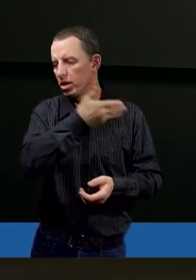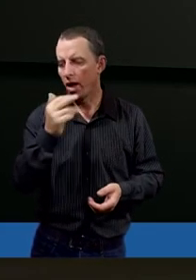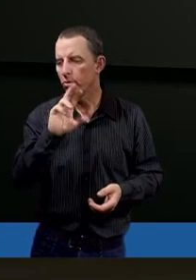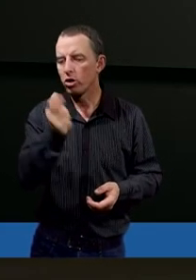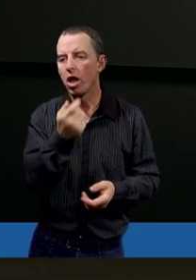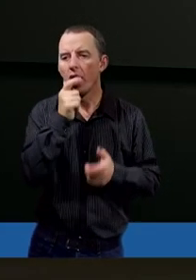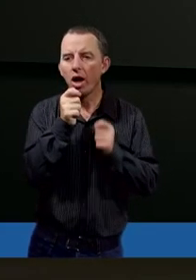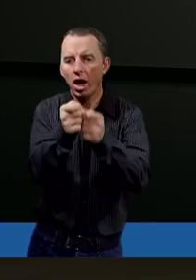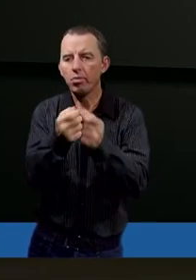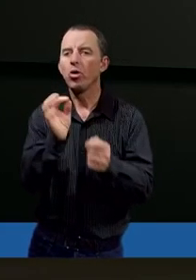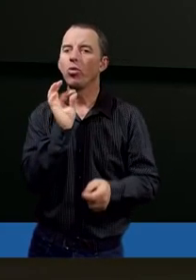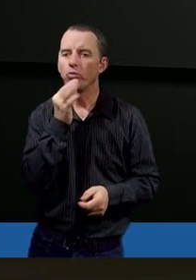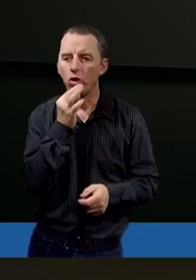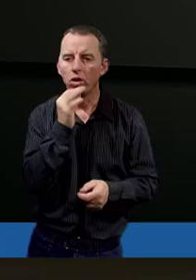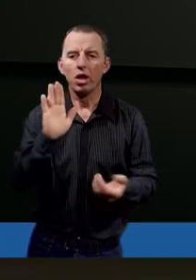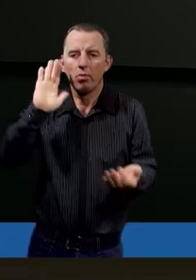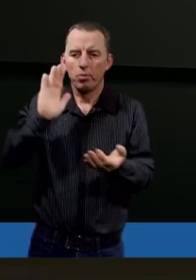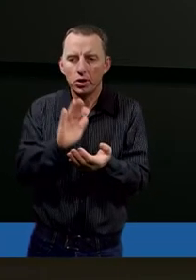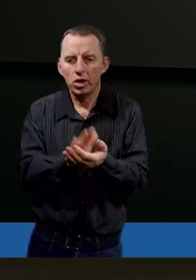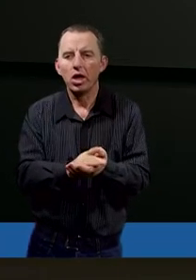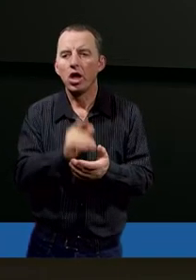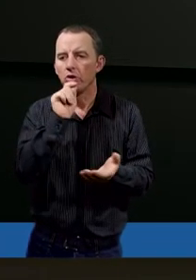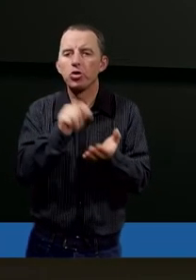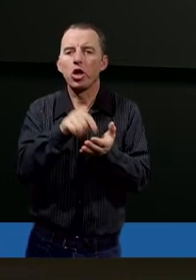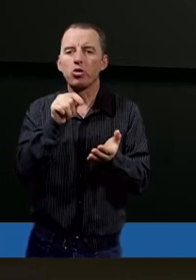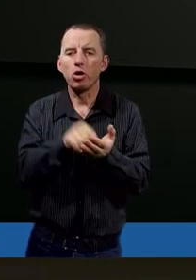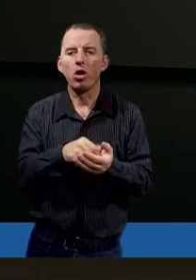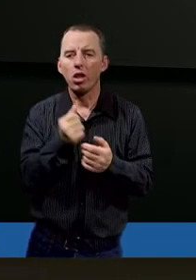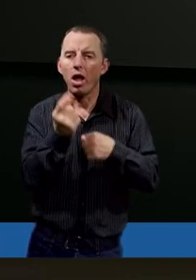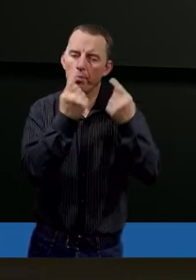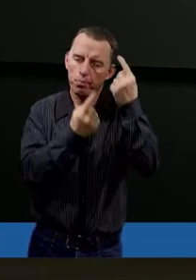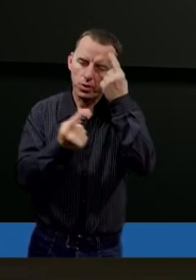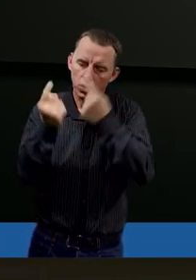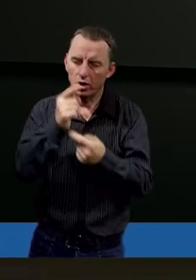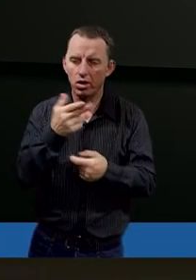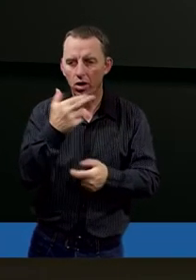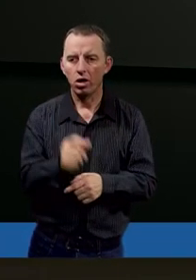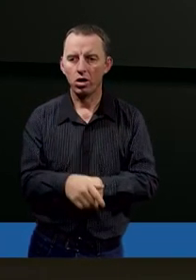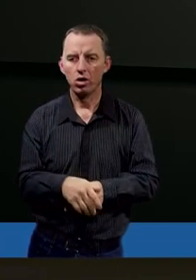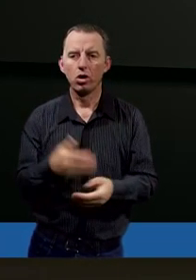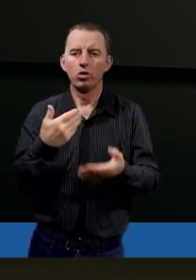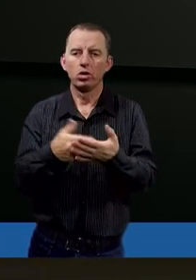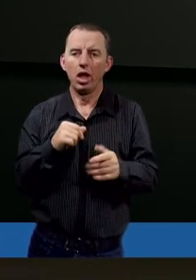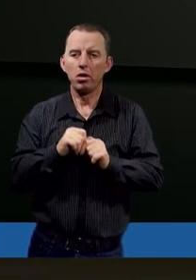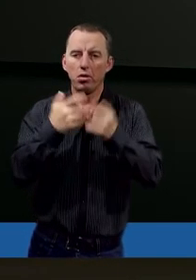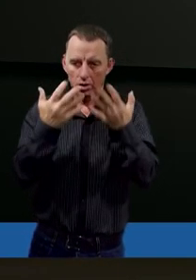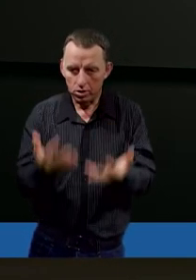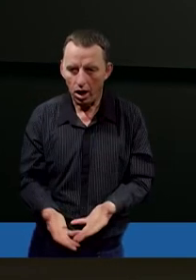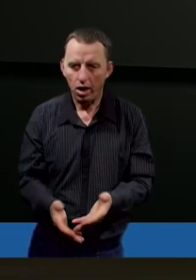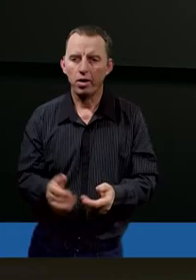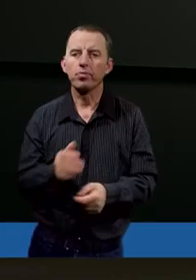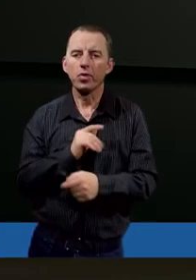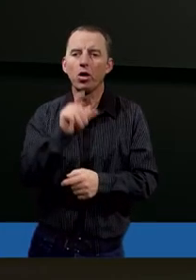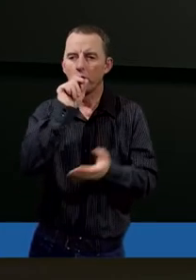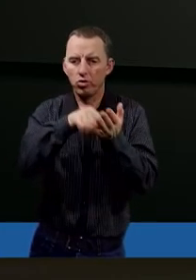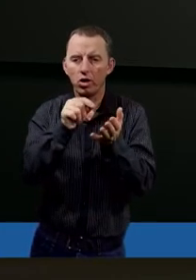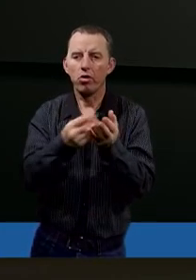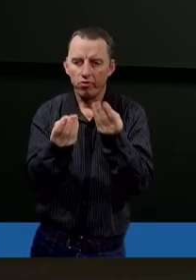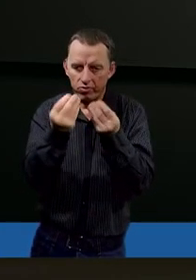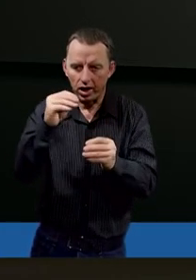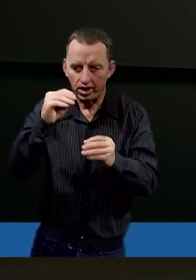czym karmić młodych i jest mniej dzięciołów. I tak sobie myślę, no to co ja bym chciał? Chciałbym mieć, żeby tych dzięciołów